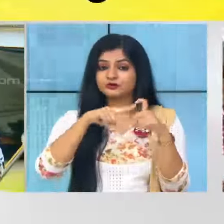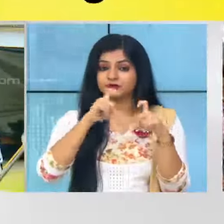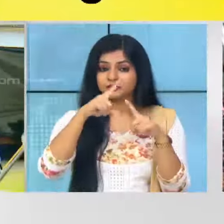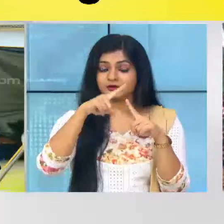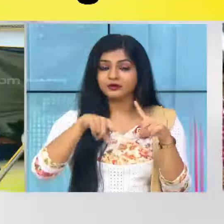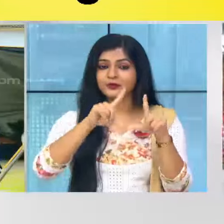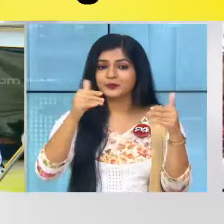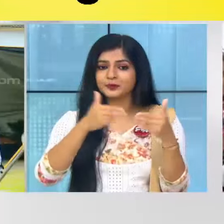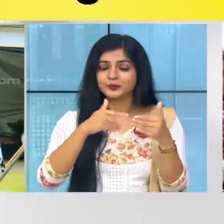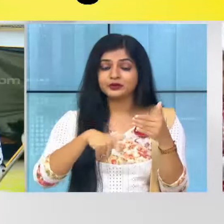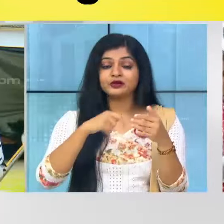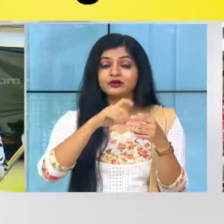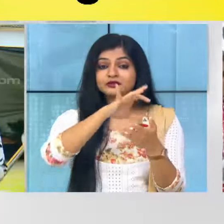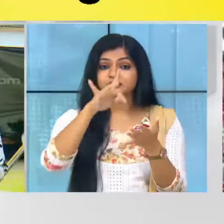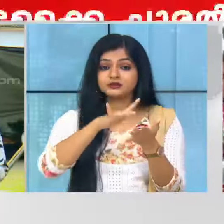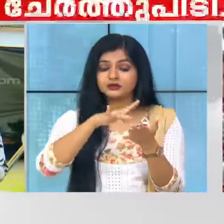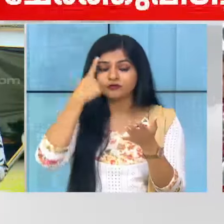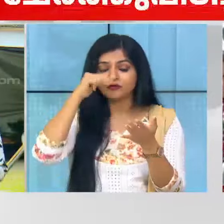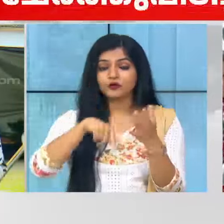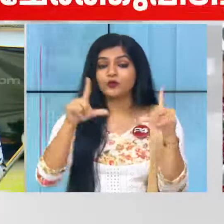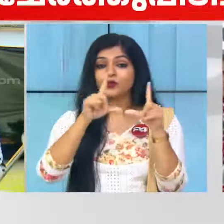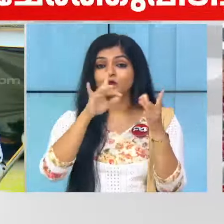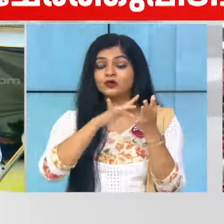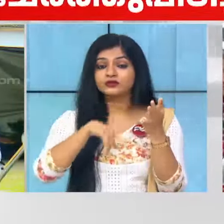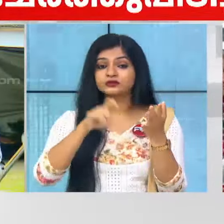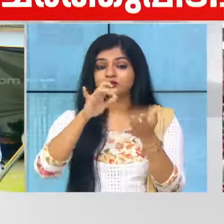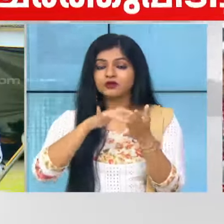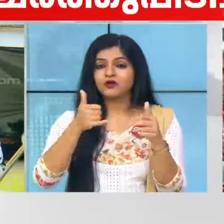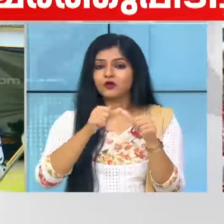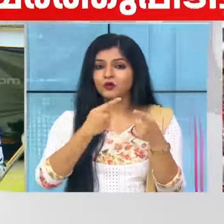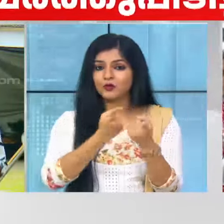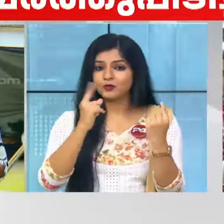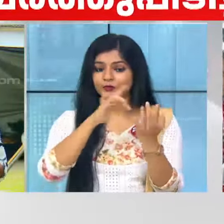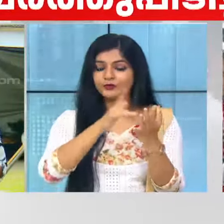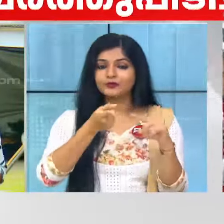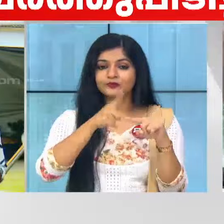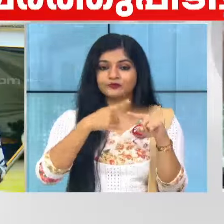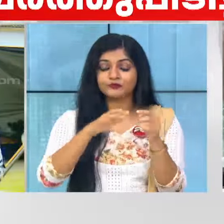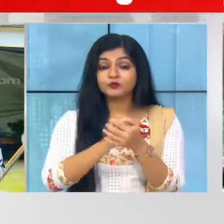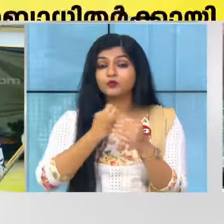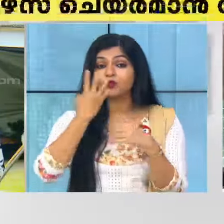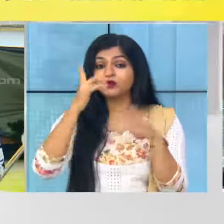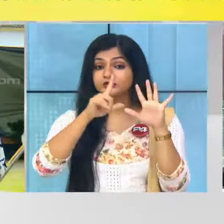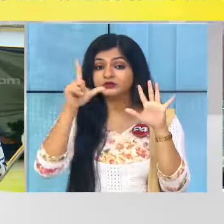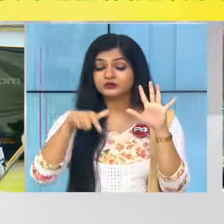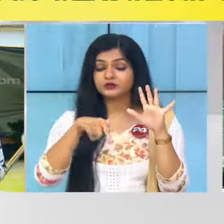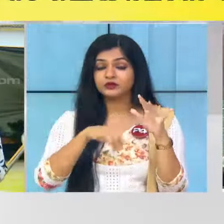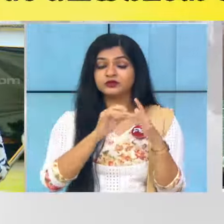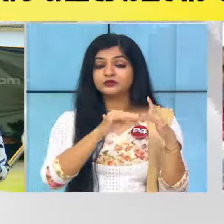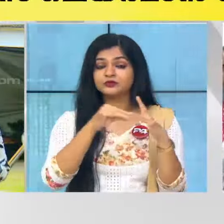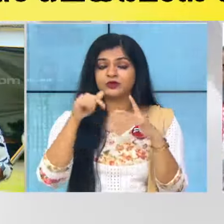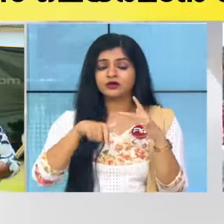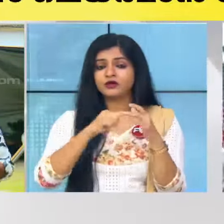ഭാഗമായിട്ട് ഇത്തരത്തിൽ ഒരു പരിപാടി ഇന്ന് വയനാട് ചന്ദ്രഗിരി ഓഡിറ്റോറിയത്തിൽ സംഘടിപ്പിച്ചിട്ടുണ്ടായിരുന്നത് രാവിലെ 7:00 ക്ക് സ്പെഷ്യൽ മോർണിംഗ് ഷോ നമ്മൾ